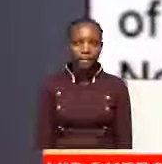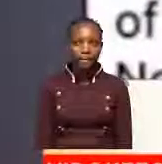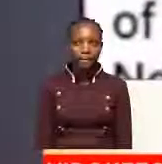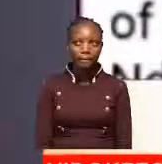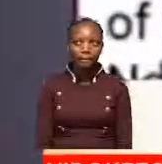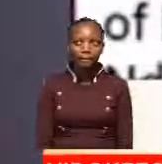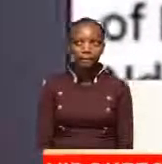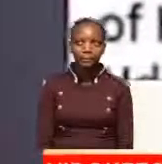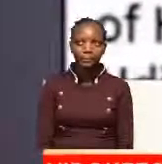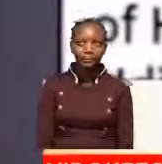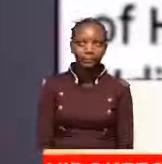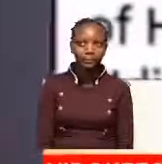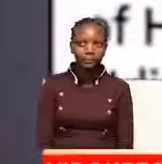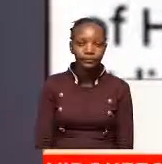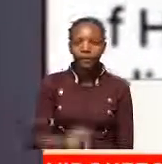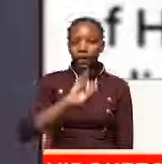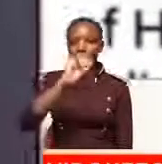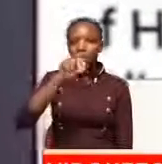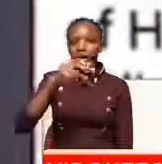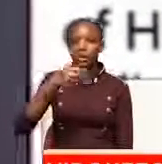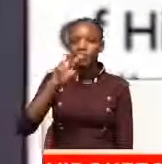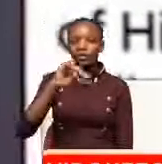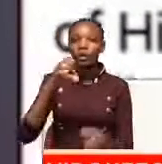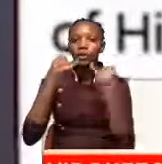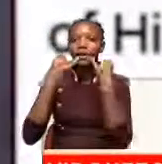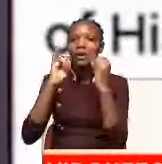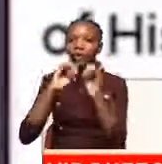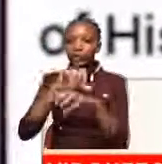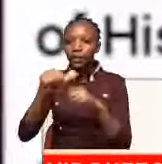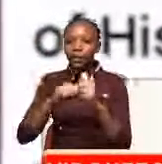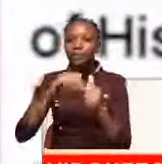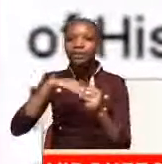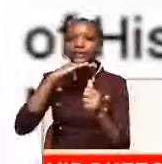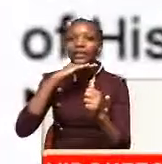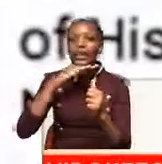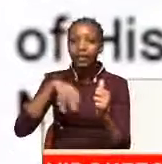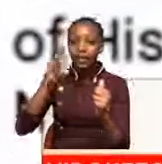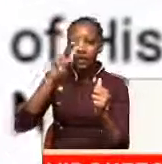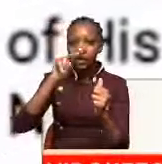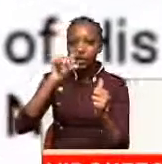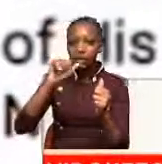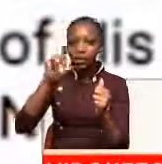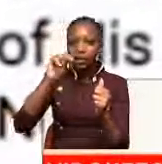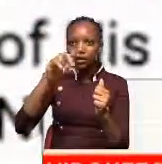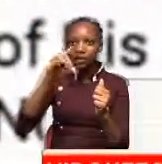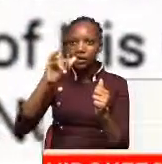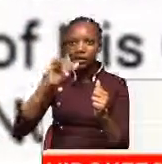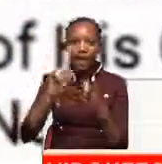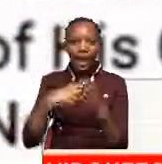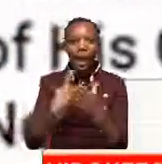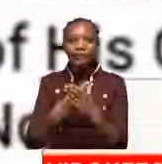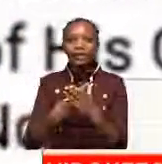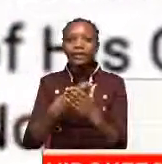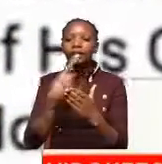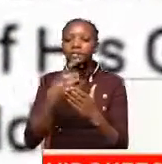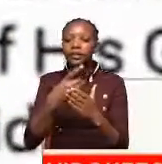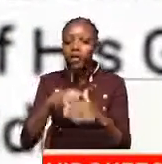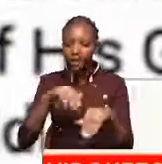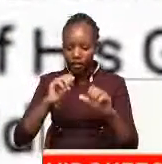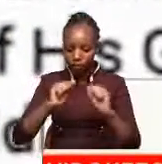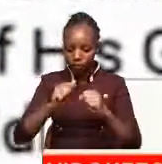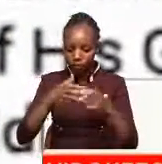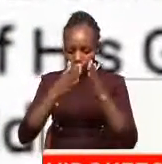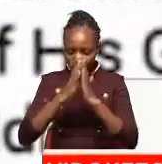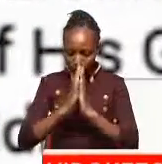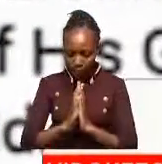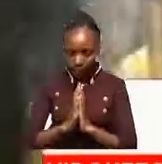Kardinali John Joy alitangaza matangazo ya kuaga kwa askofu mstaafu Ndingi Mwana Anzeki na kuelekeza kuombewa kwa nafsi yake.